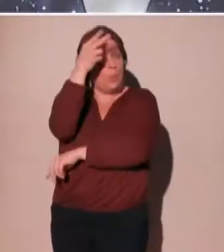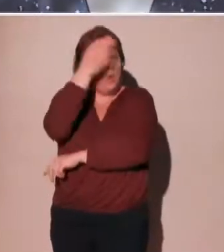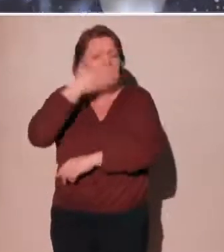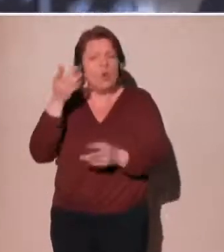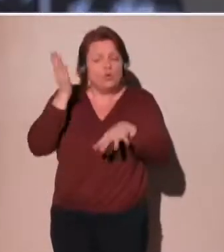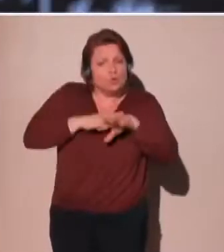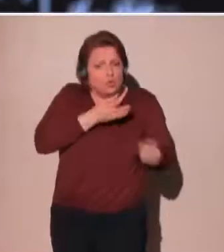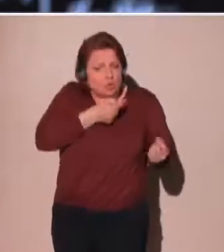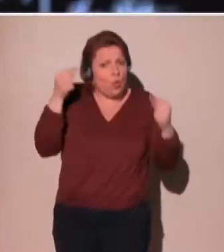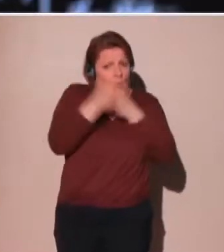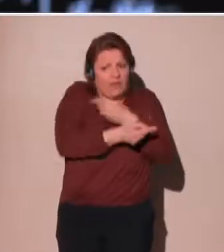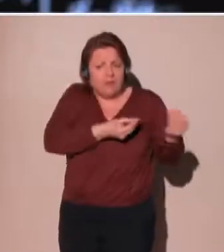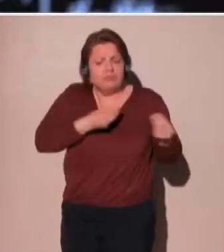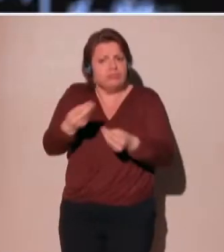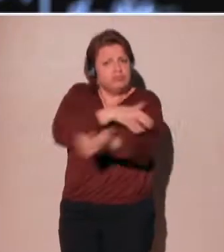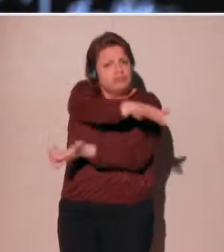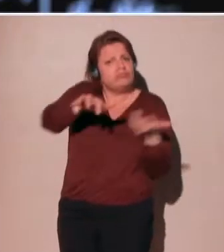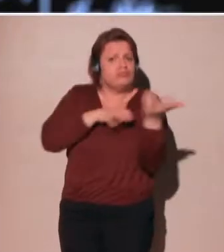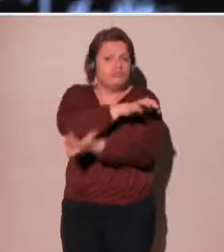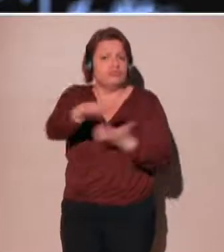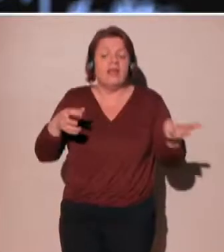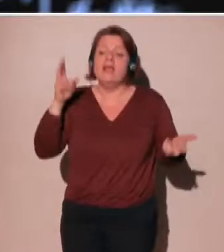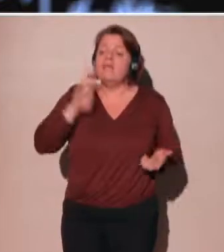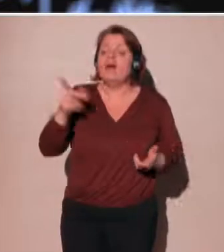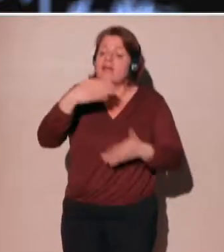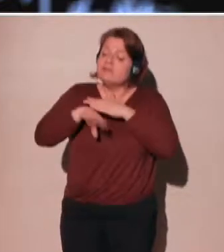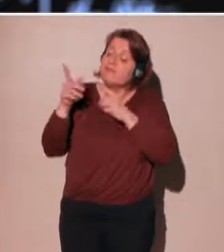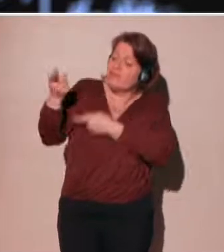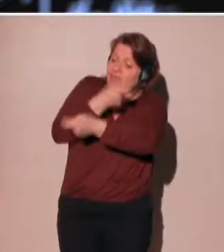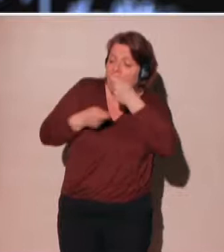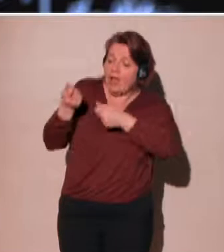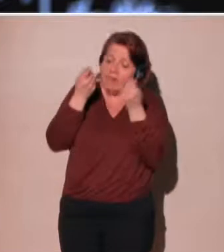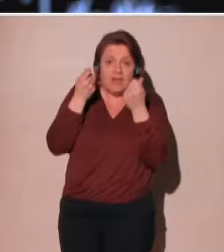s'est passé, c'est que dans les finances, il y a de mauvais algorithmes qui sont créés et